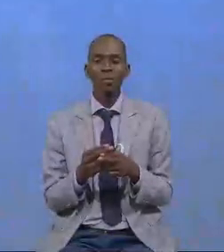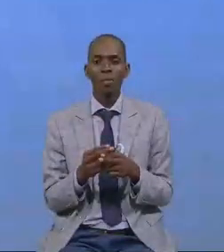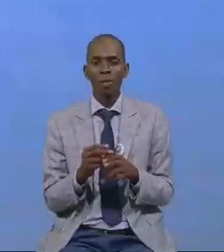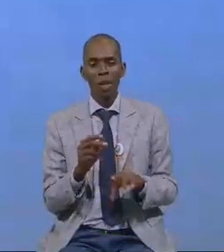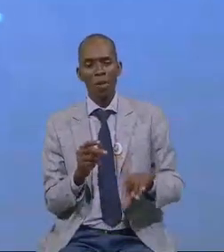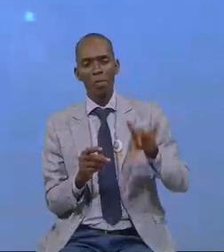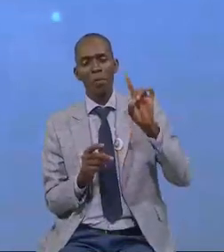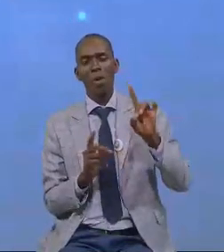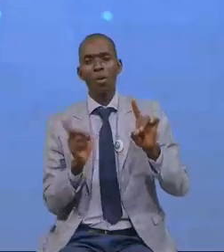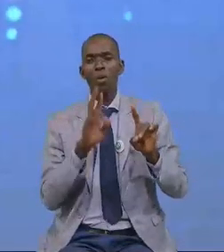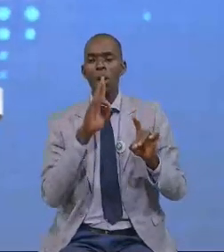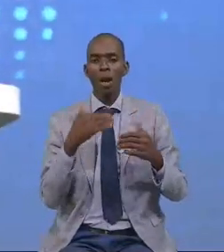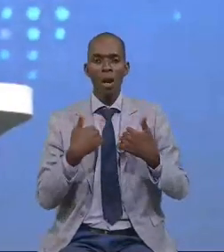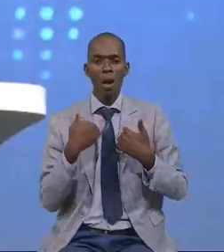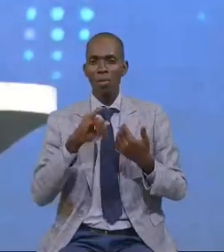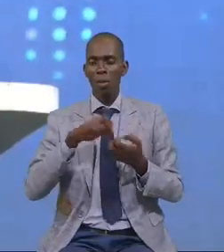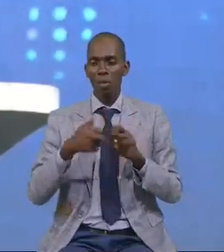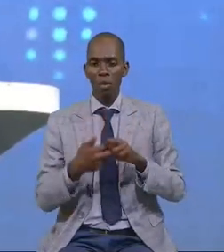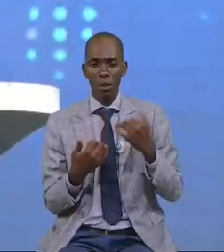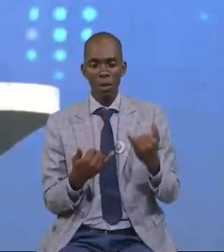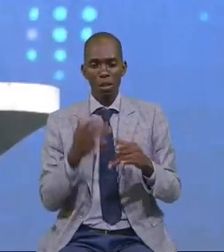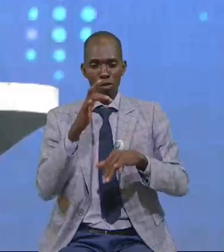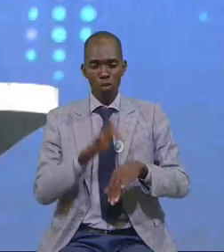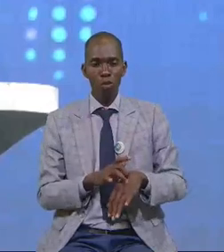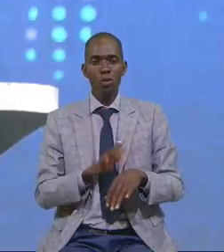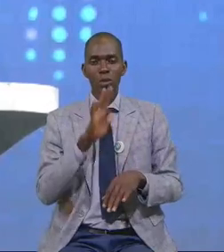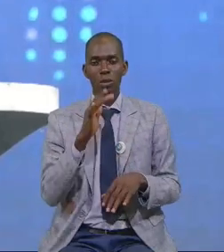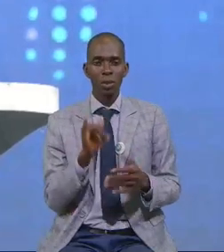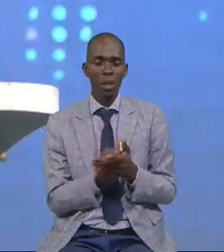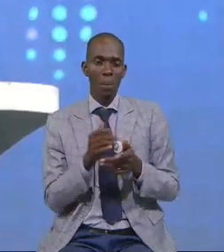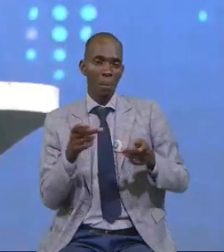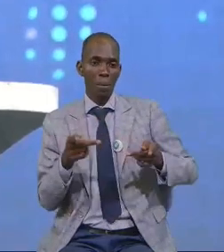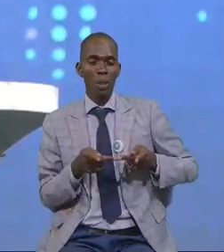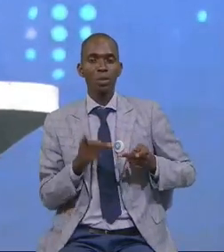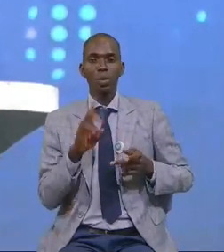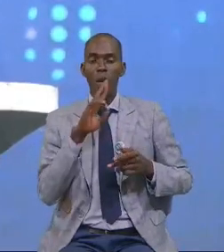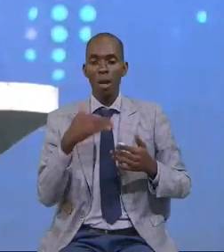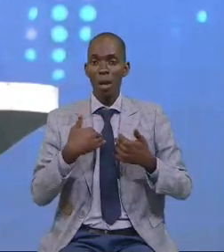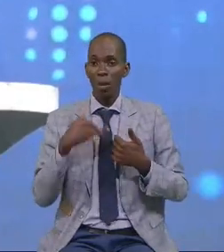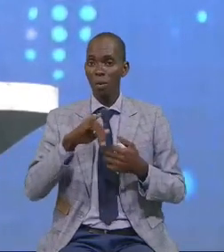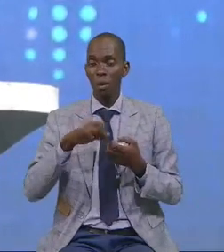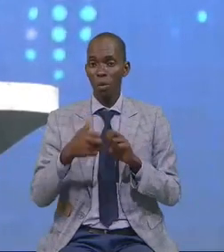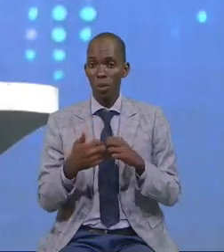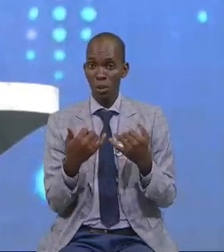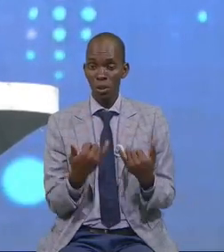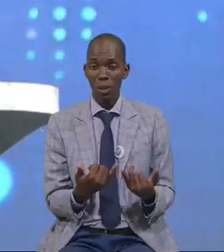Identifiez là où vous avez le mal et imposez-y votre main.